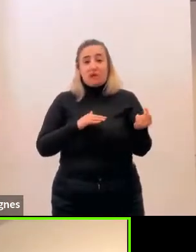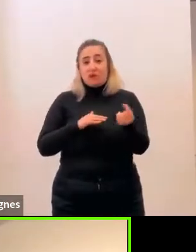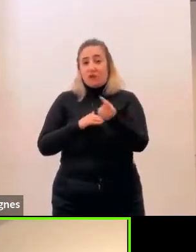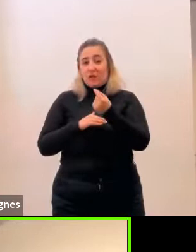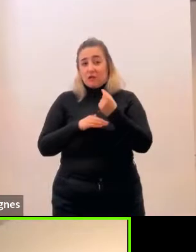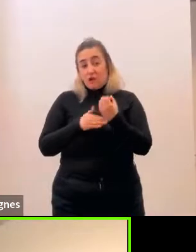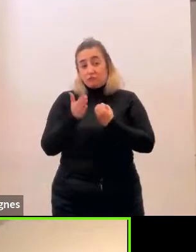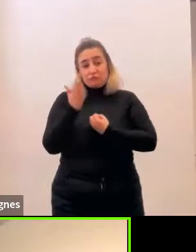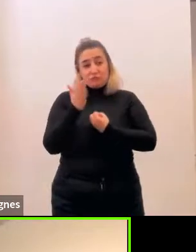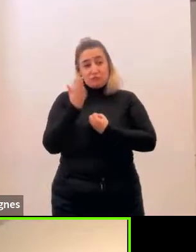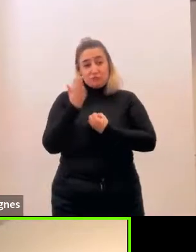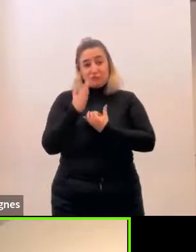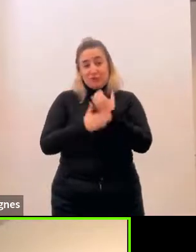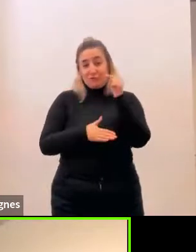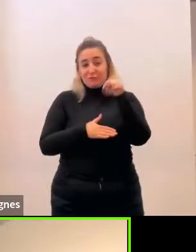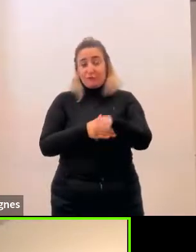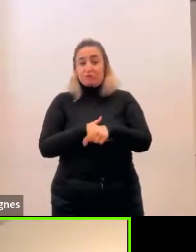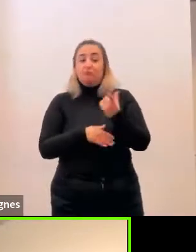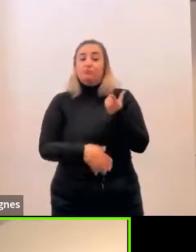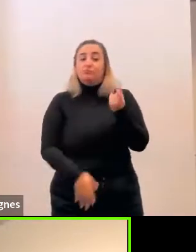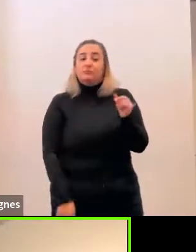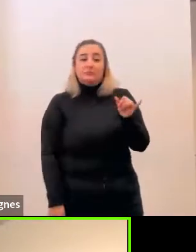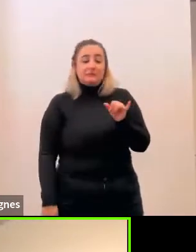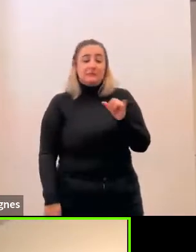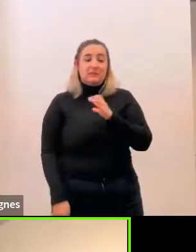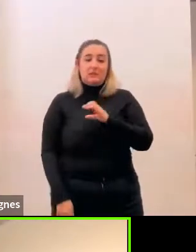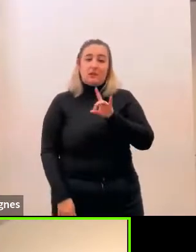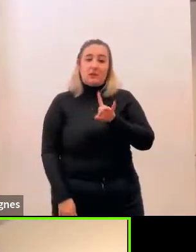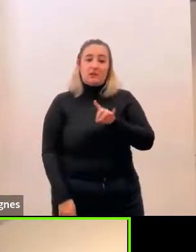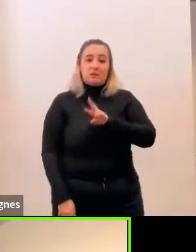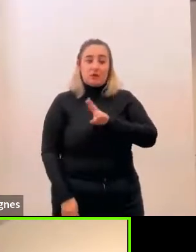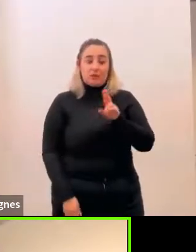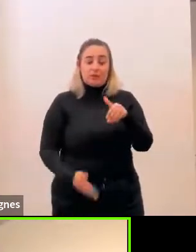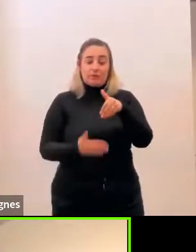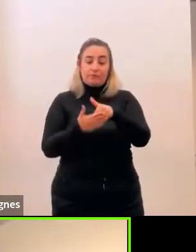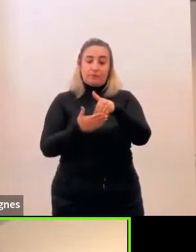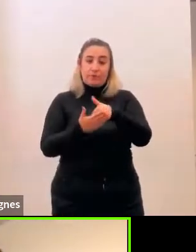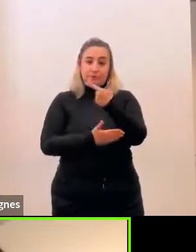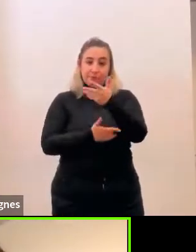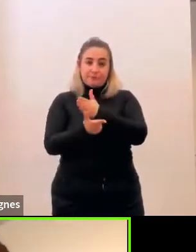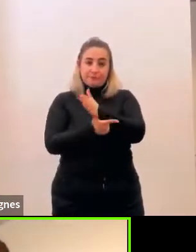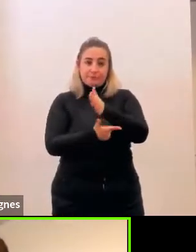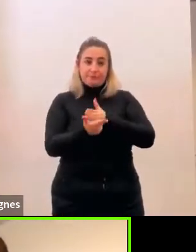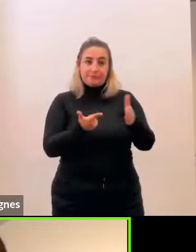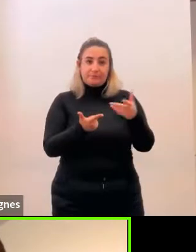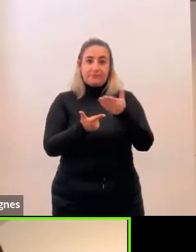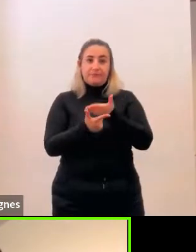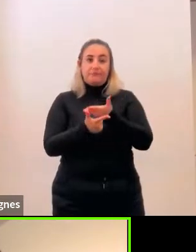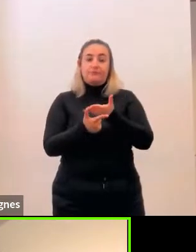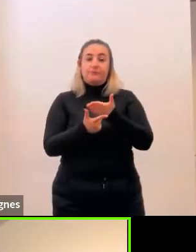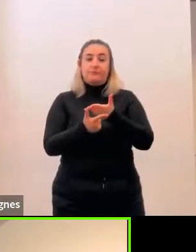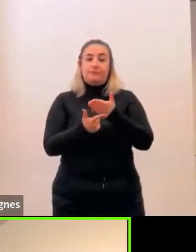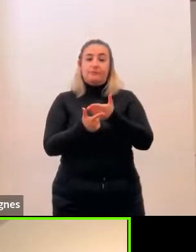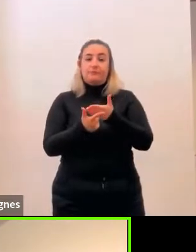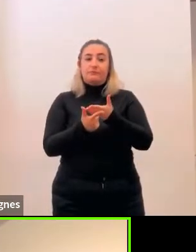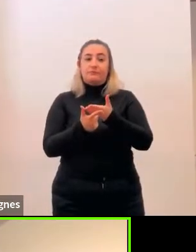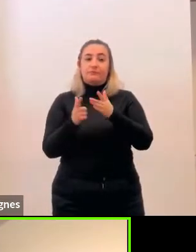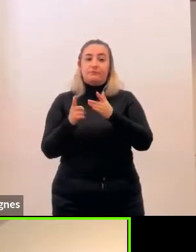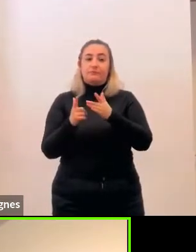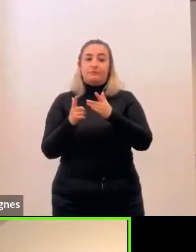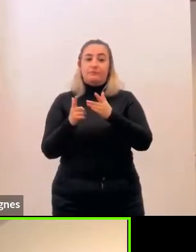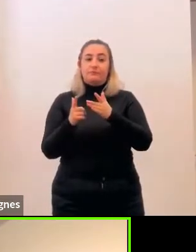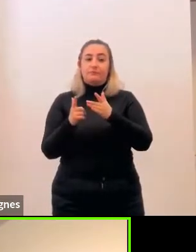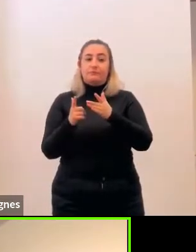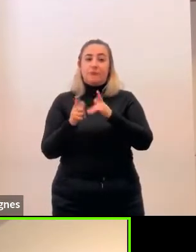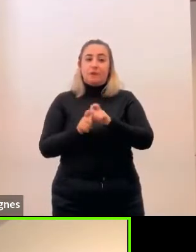à renouveler avec le CHRU, convention qui prévoit deux choses. D'une part, une mise à disposition de locaux afin d'y